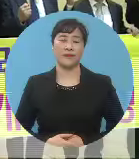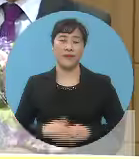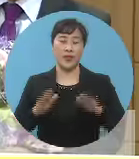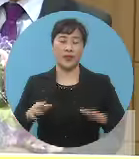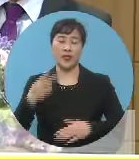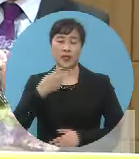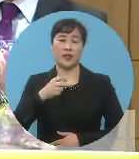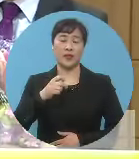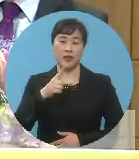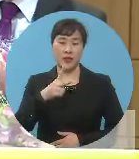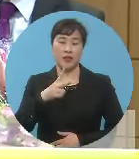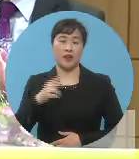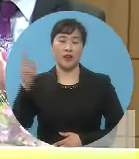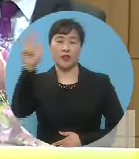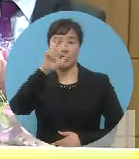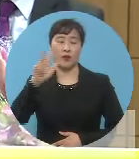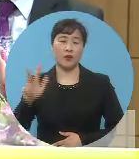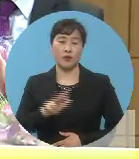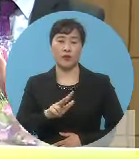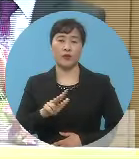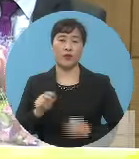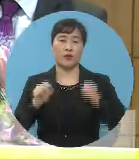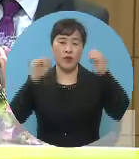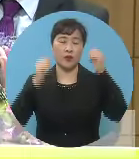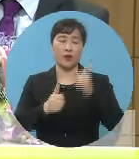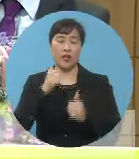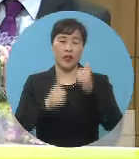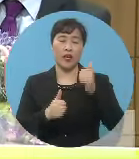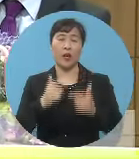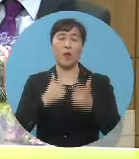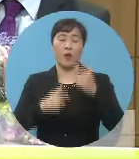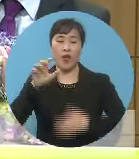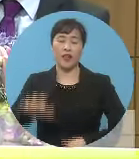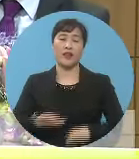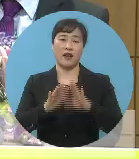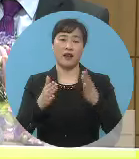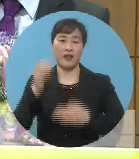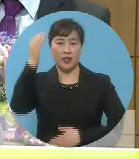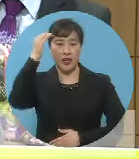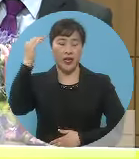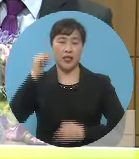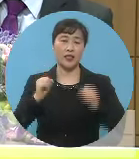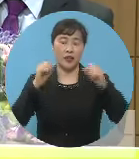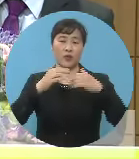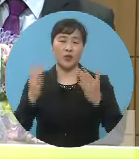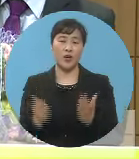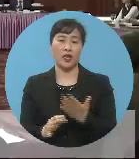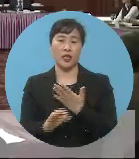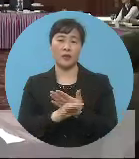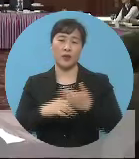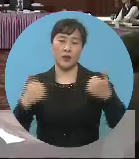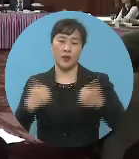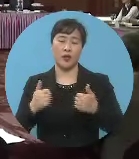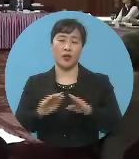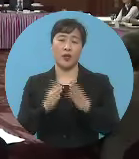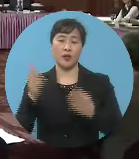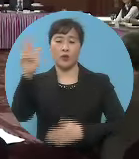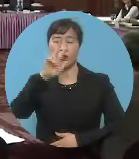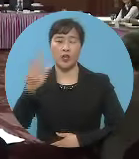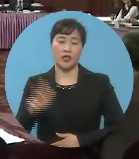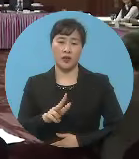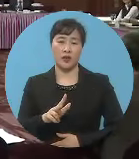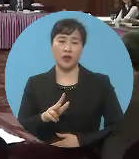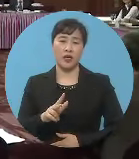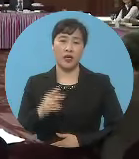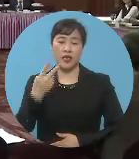오는 2022년 전국체전이 목포에서 개최됩니다. 대한체육회는 지난 26일 임시회를 열고 전국에서